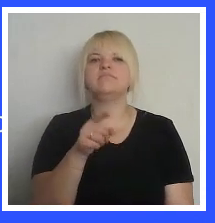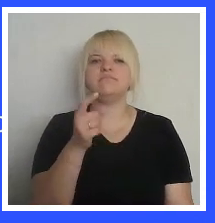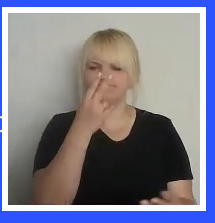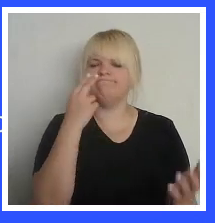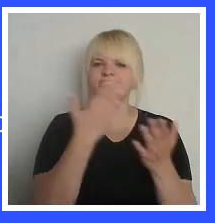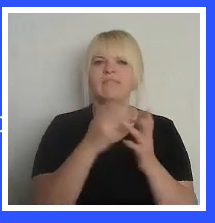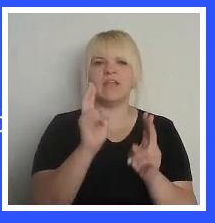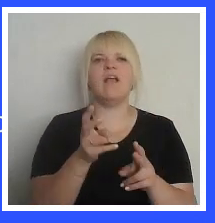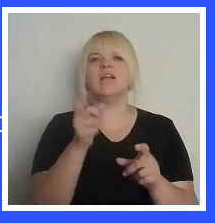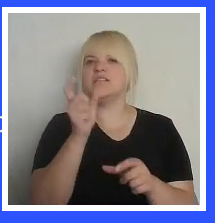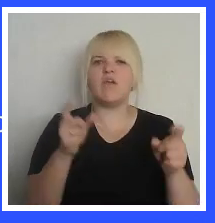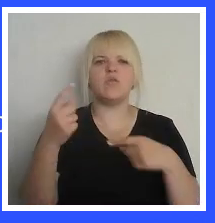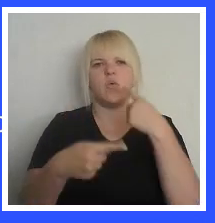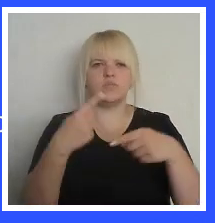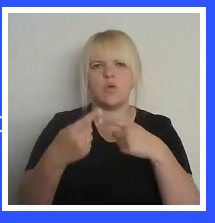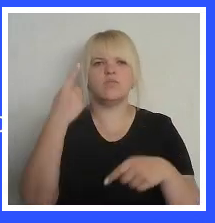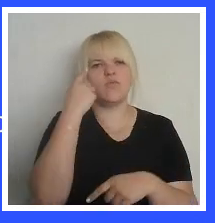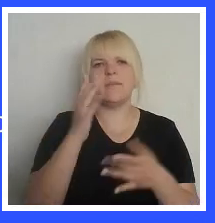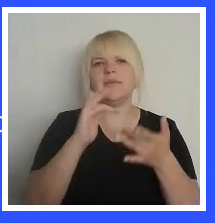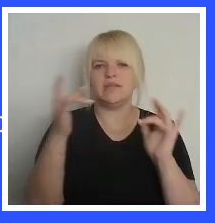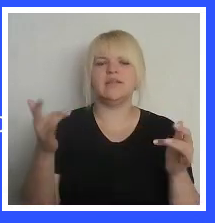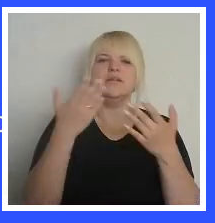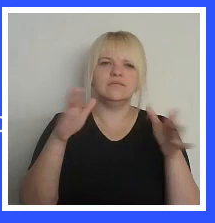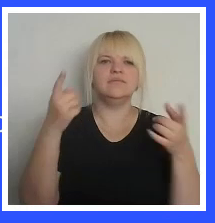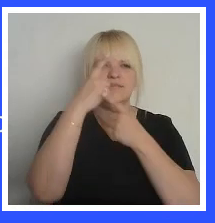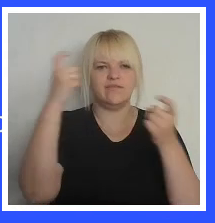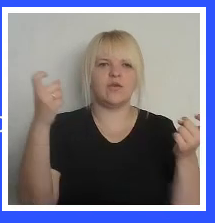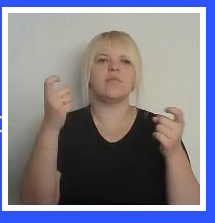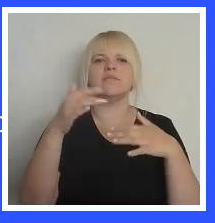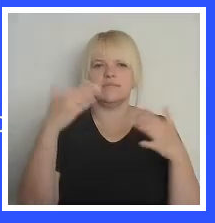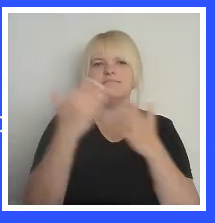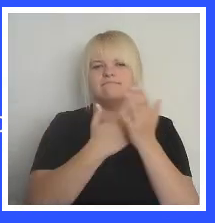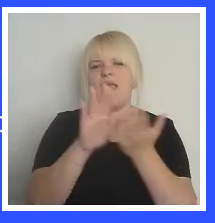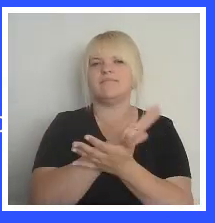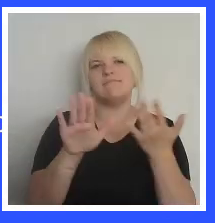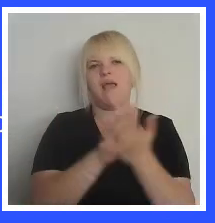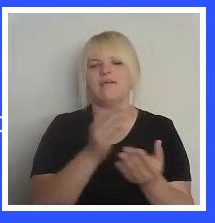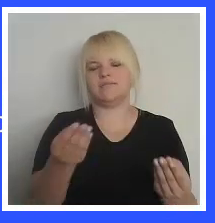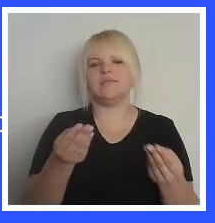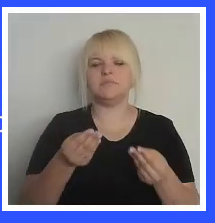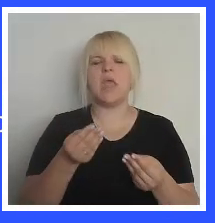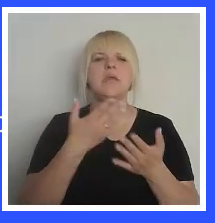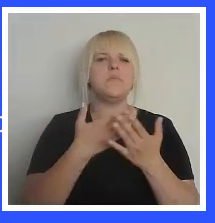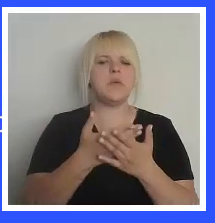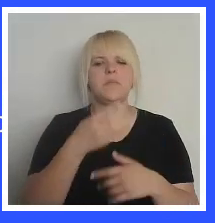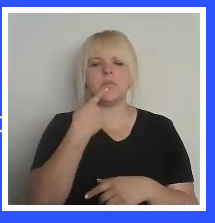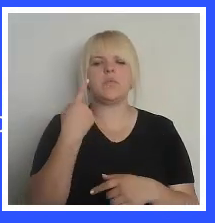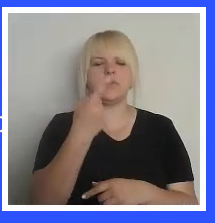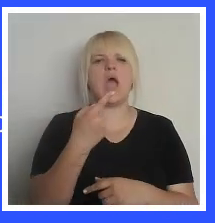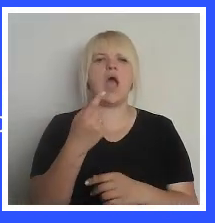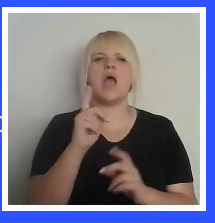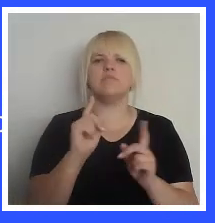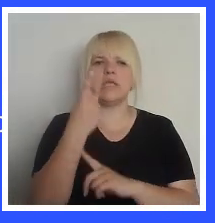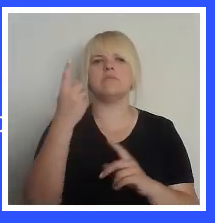cilvēki joprojām uzskata, ka internetā ļoti liela daļa satura ir bez maksas. Bet ja mēs runājam par to pirmo un